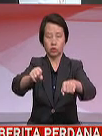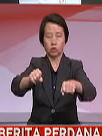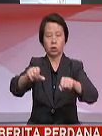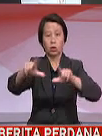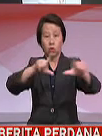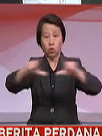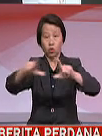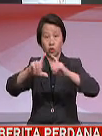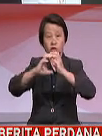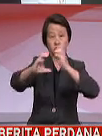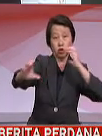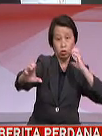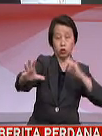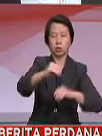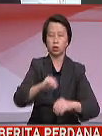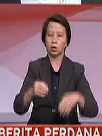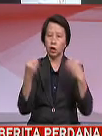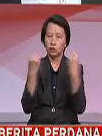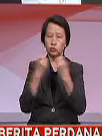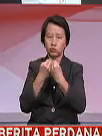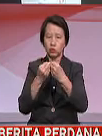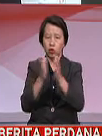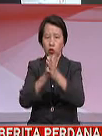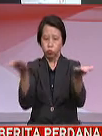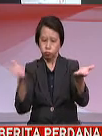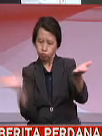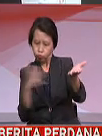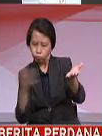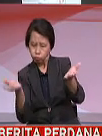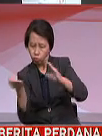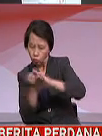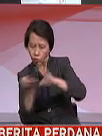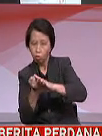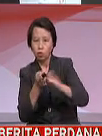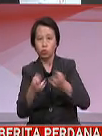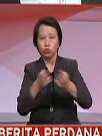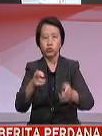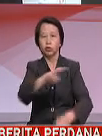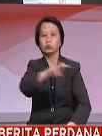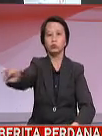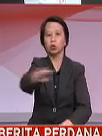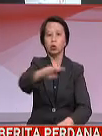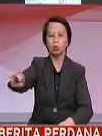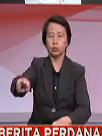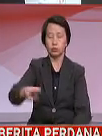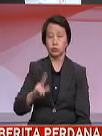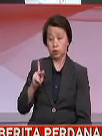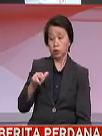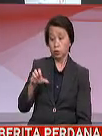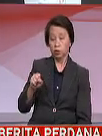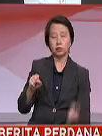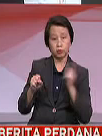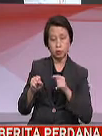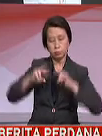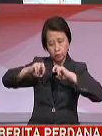trailer dan sejumlah dokumen urusan pengangkutan. Kes ini disiasat di